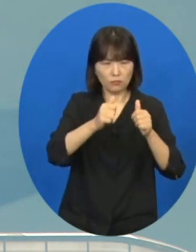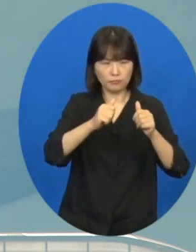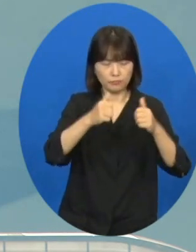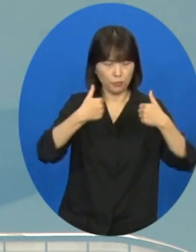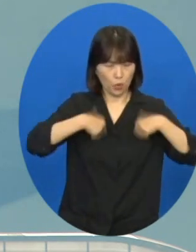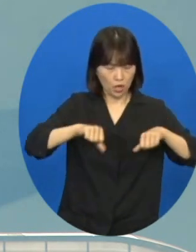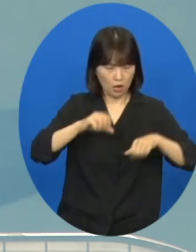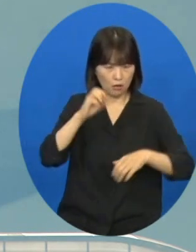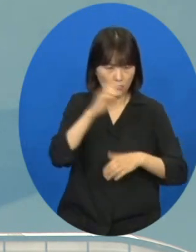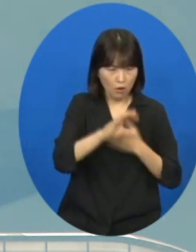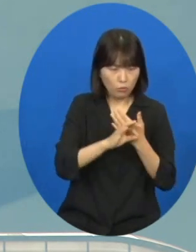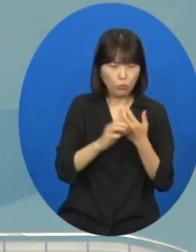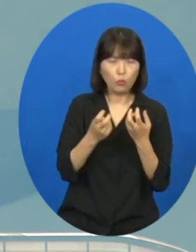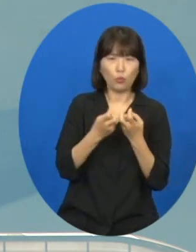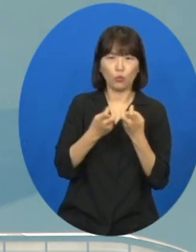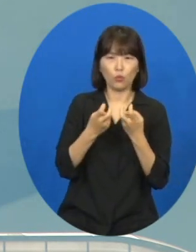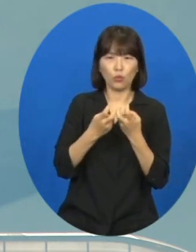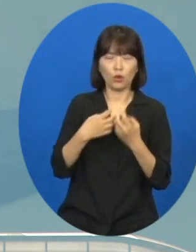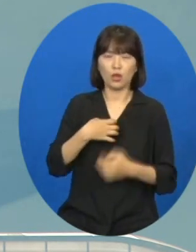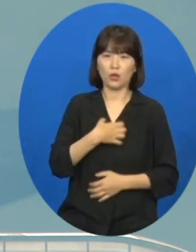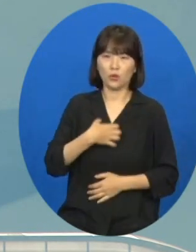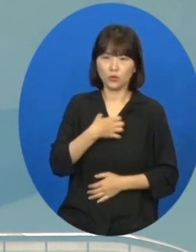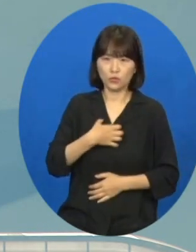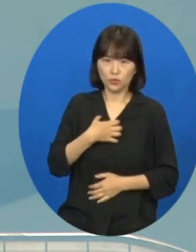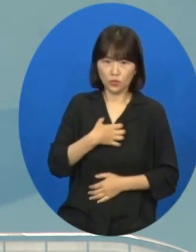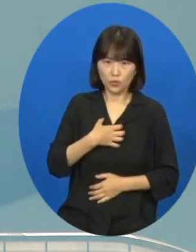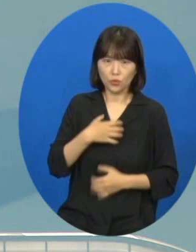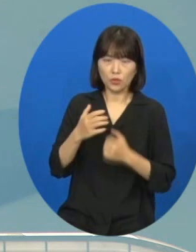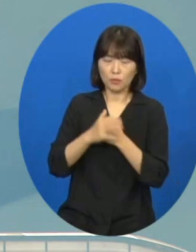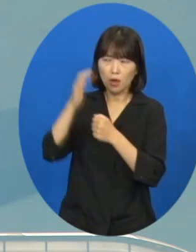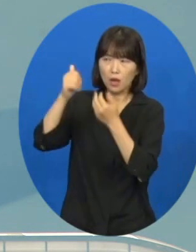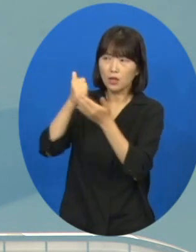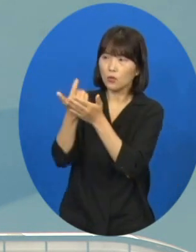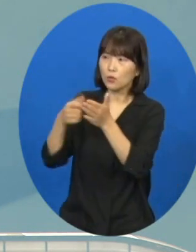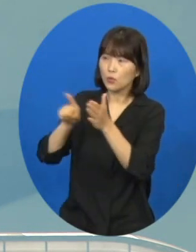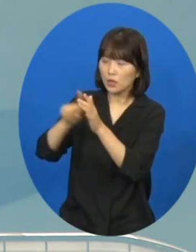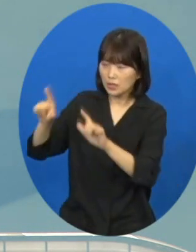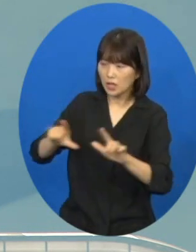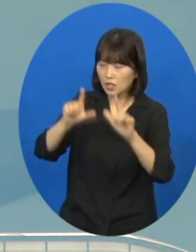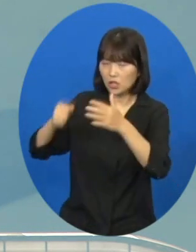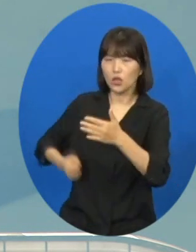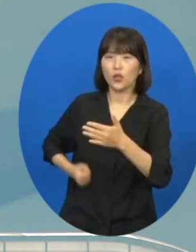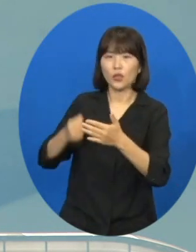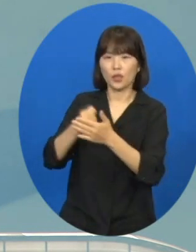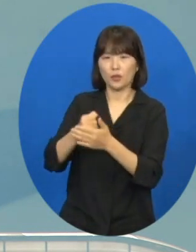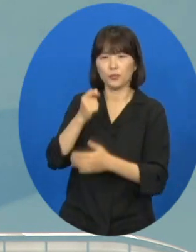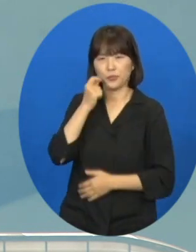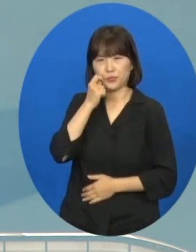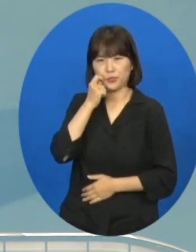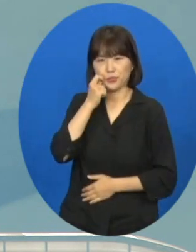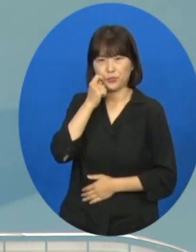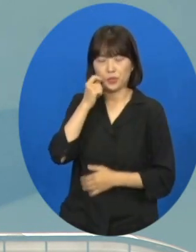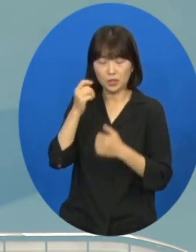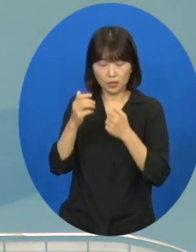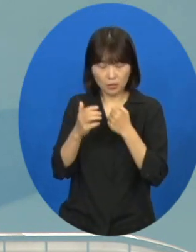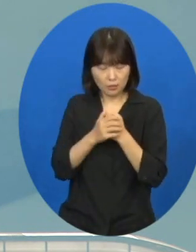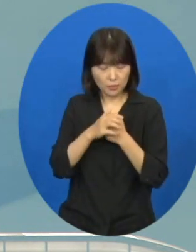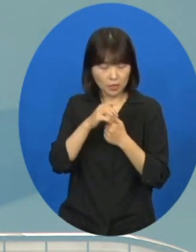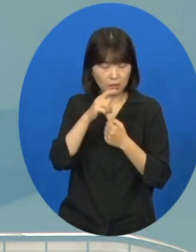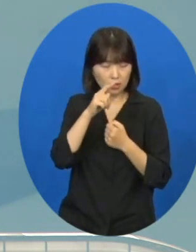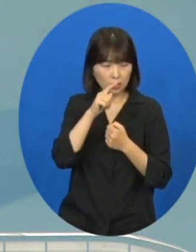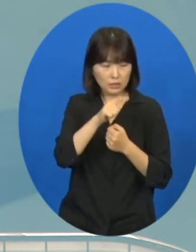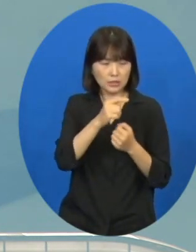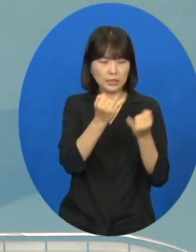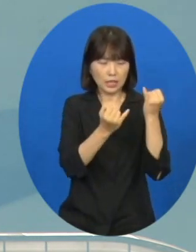이러면 어떻게 하냐, 이게 걱정이 되어서 하나님을 위해서 살겠다고 결단을 못 하겠다. 그때 제가 그 자매의